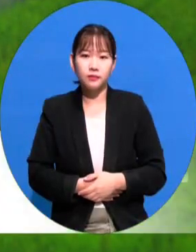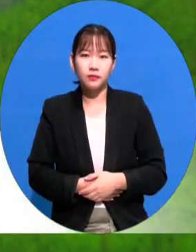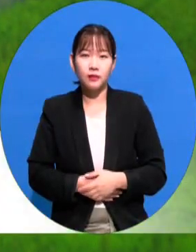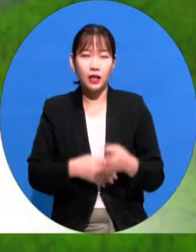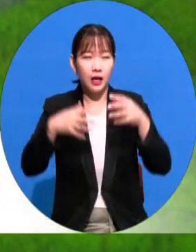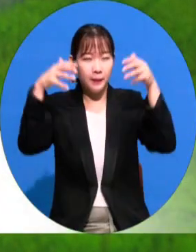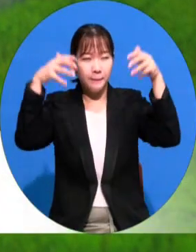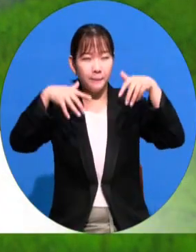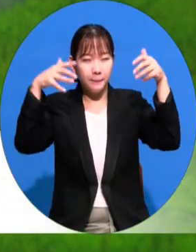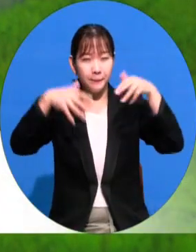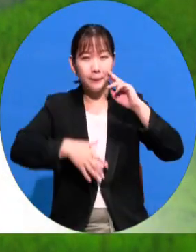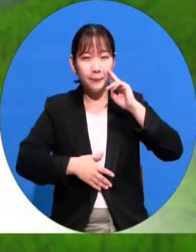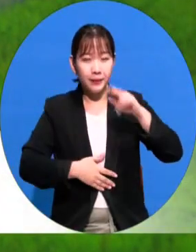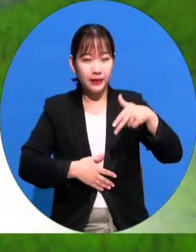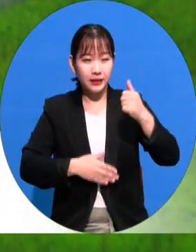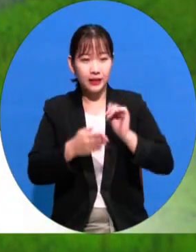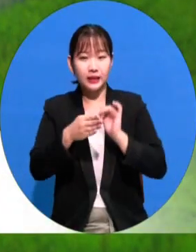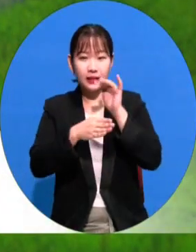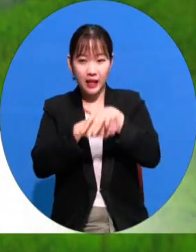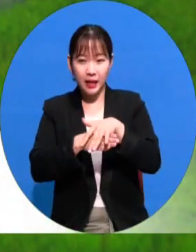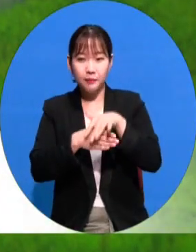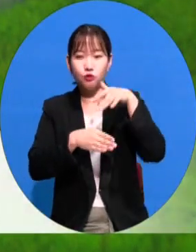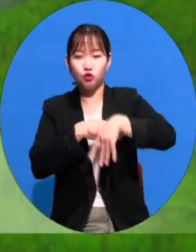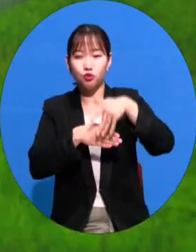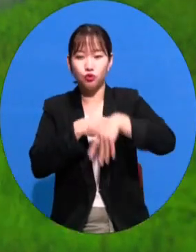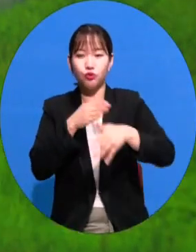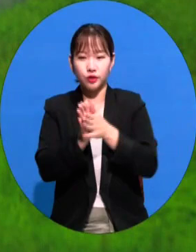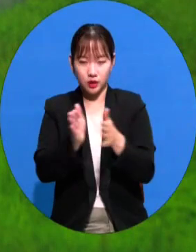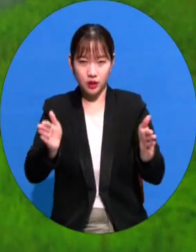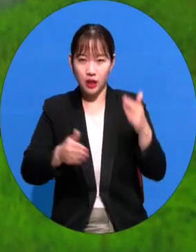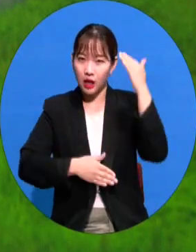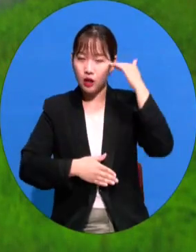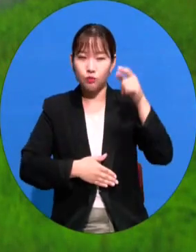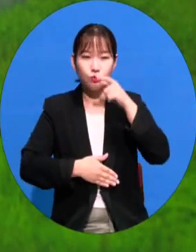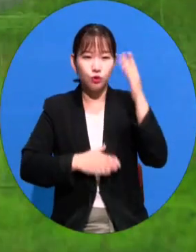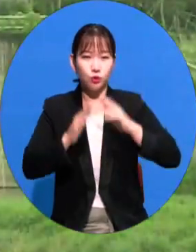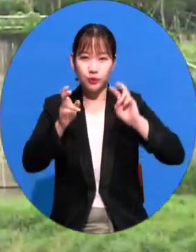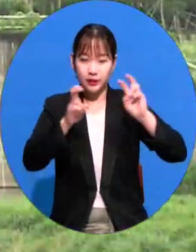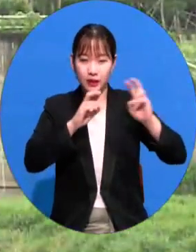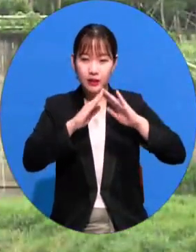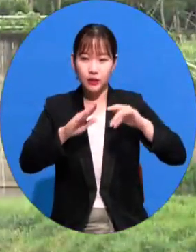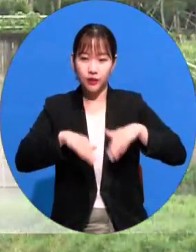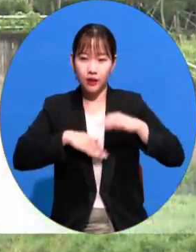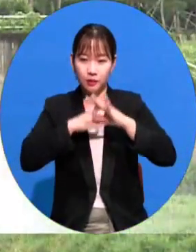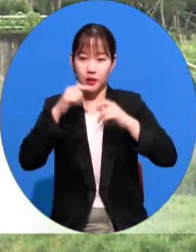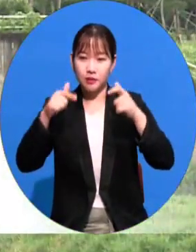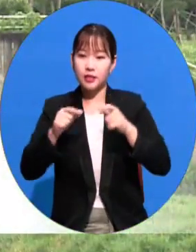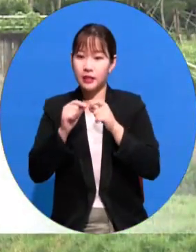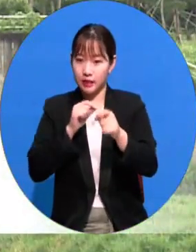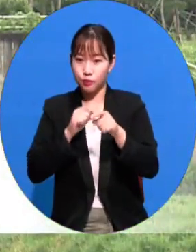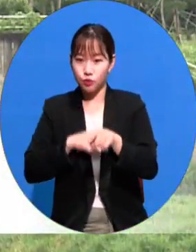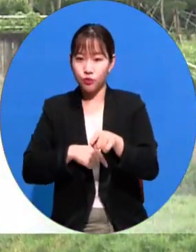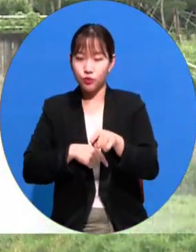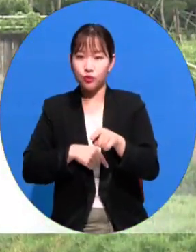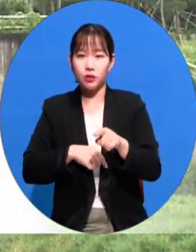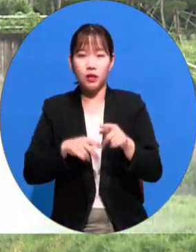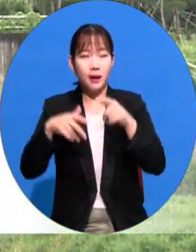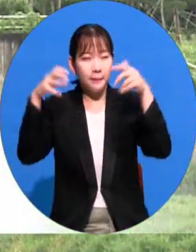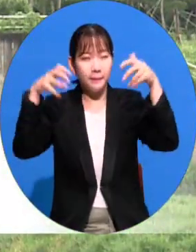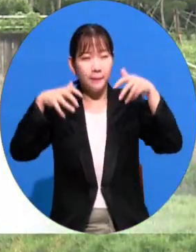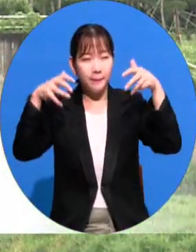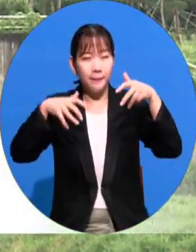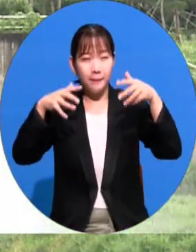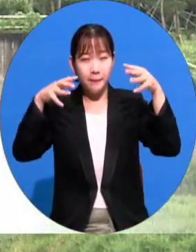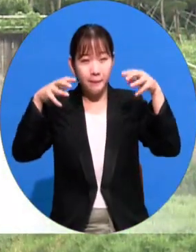많은 비가 내리면서 장흥댐 방류가 시작됐습니다 한국 수자원공사 전남 서남권 지사는 그동안 많은